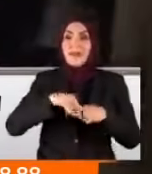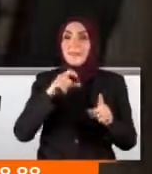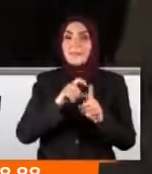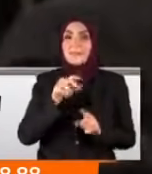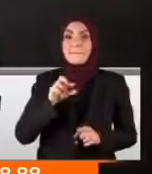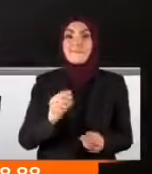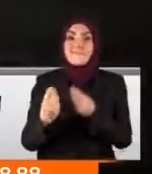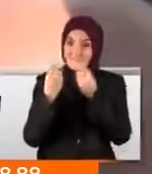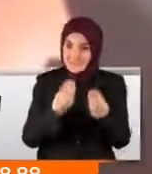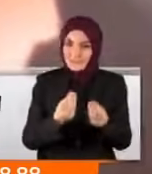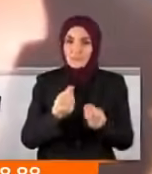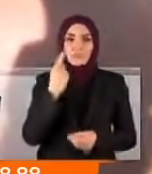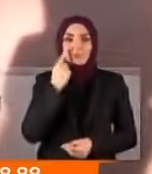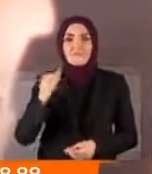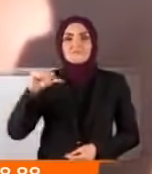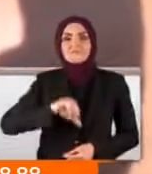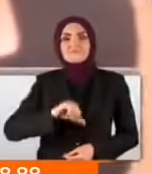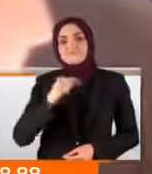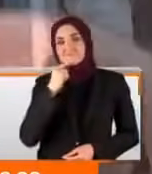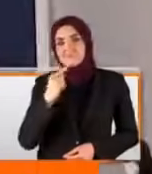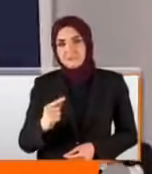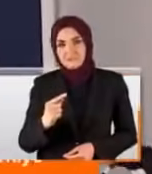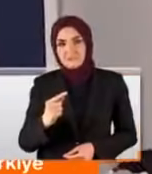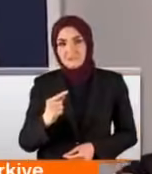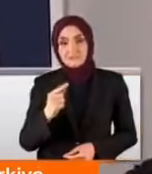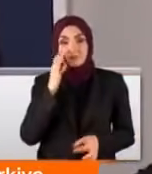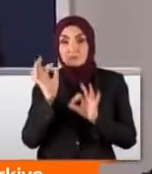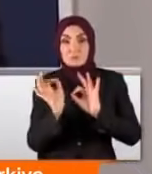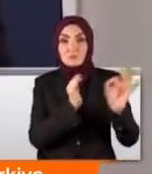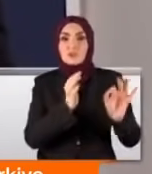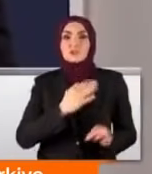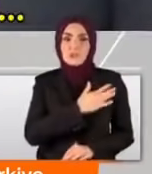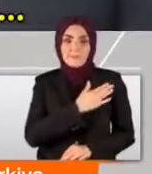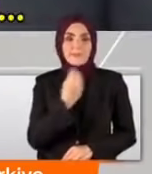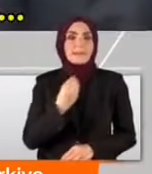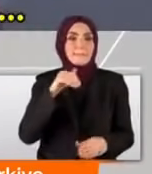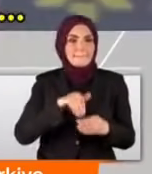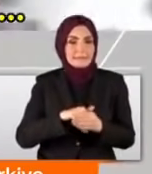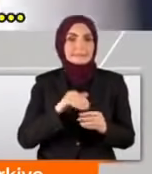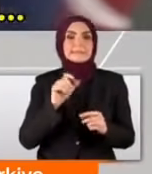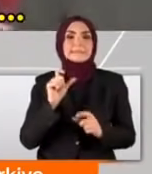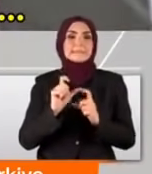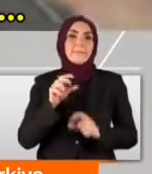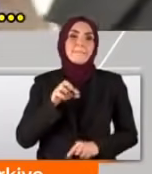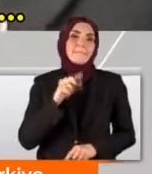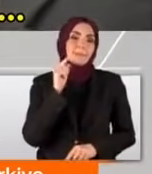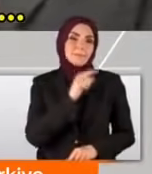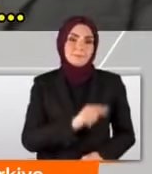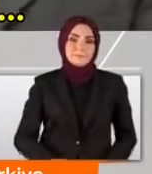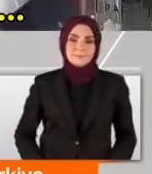dedi. Gözler bir kez daha CHP, İYİ Parti ve Saadet'e çevrildi. Yeter ki bu